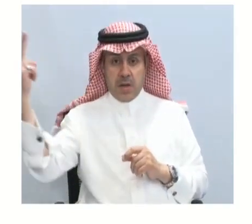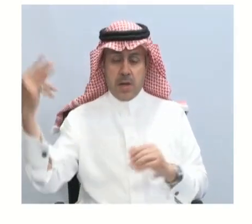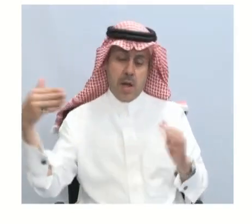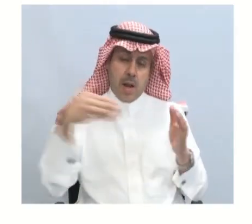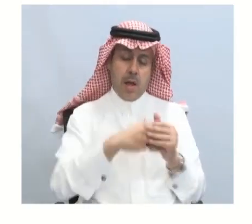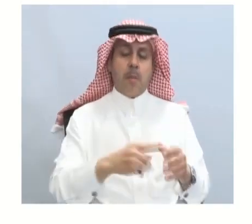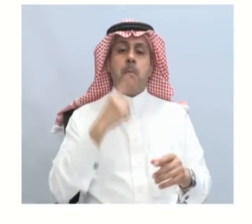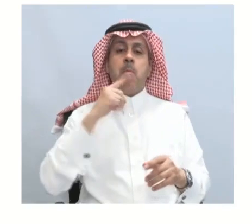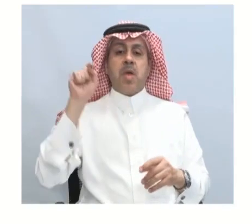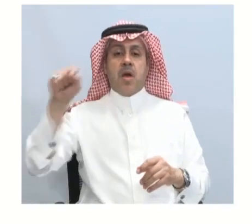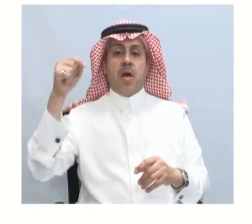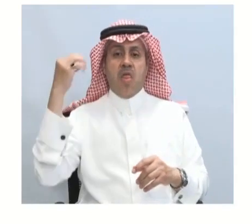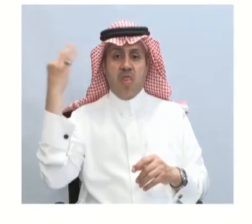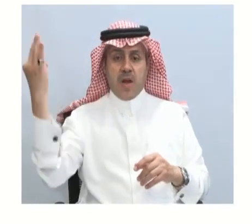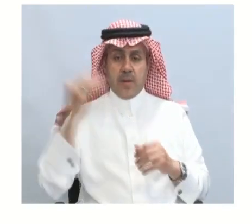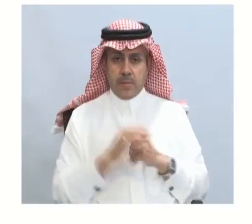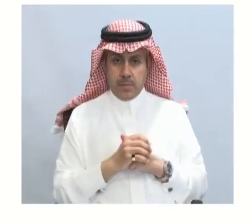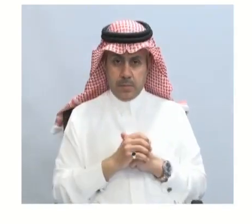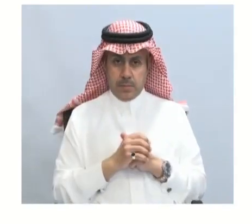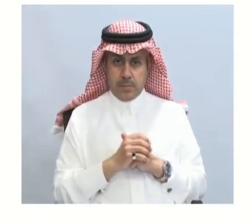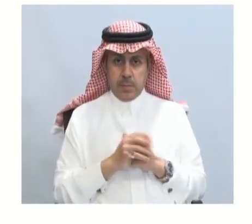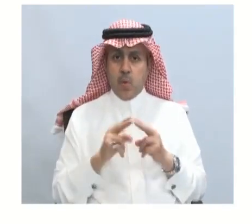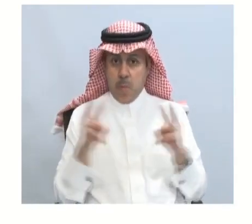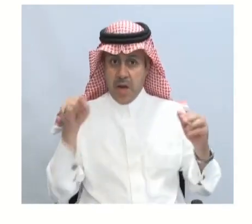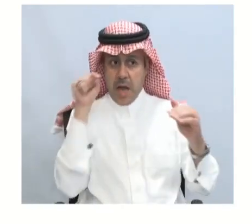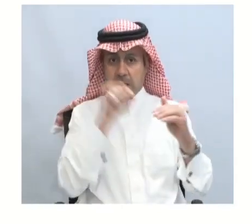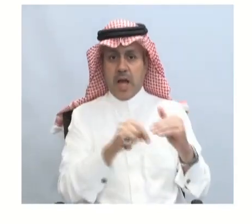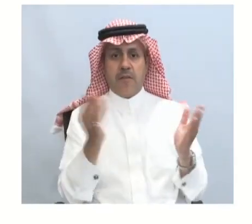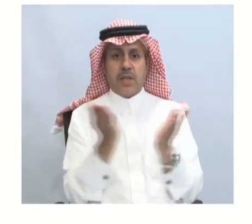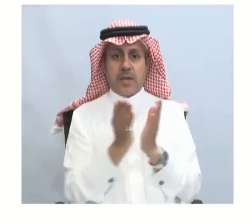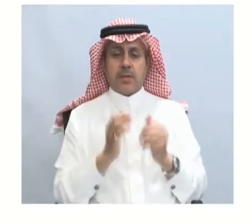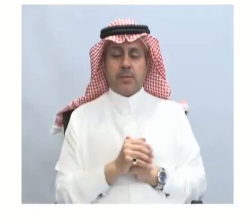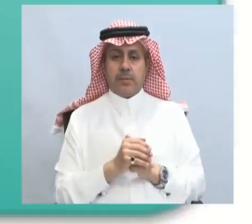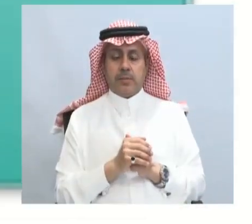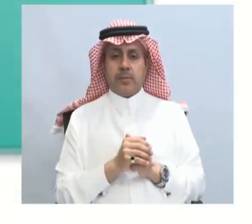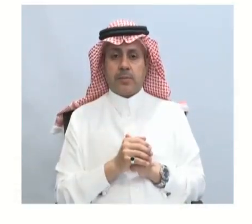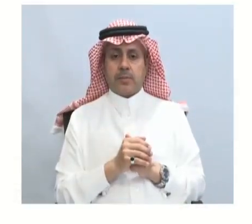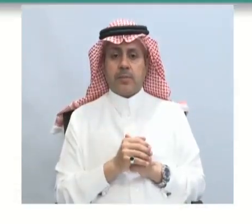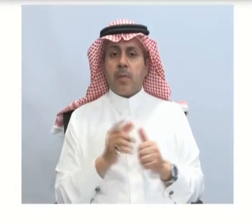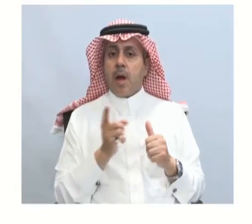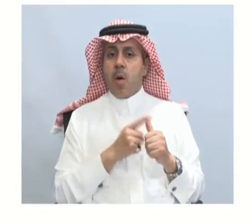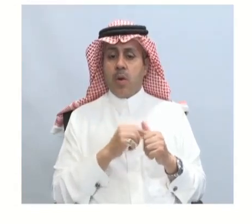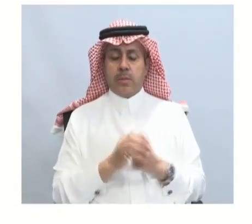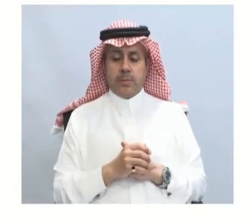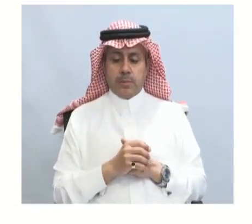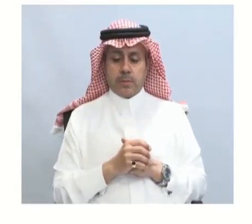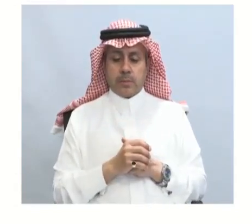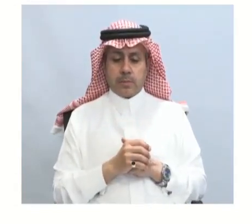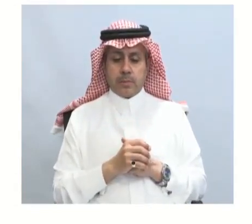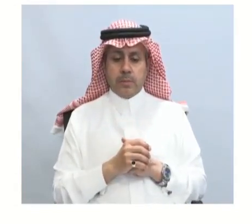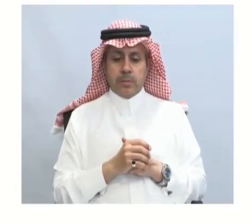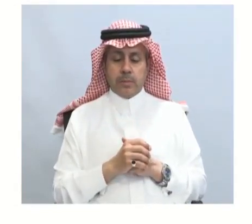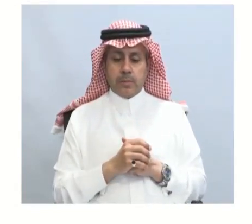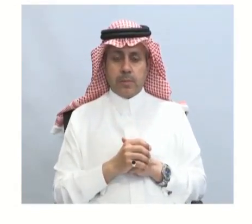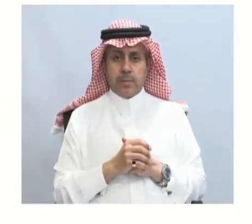وقبل الشروع في الدرس نود ان نذكر اهداف درسنا لهذا اليوم فماذا سنتعلم وما ذا سناخذ يتوقع منك اخ